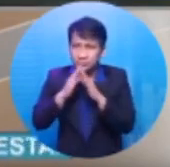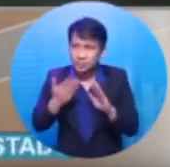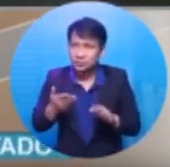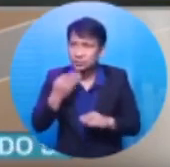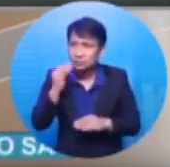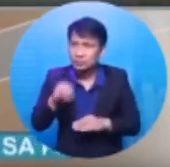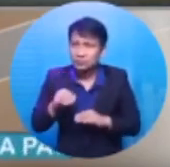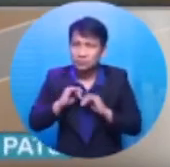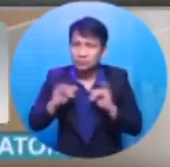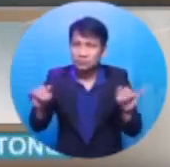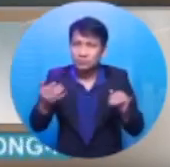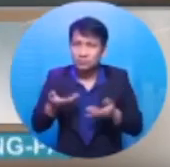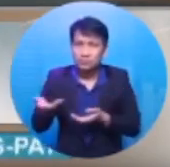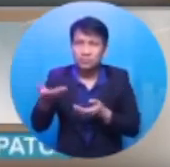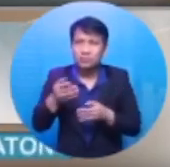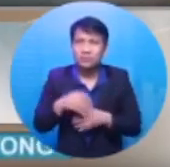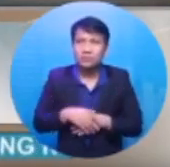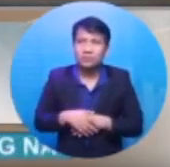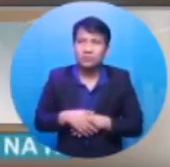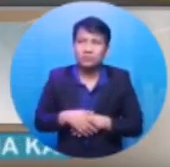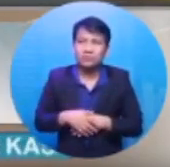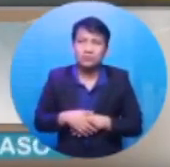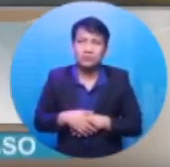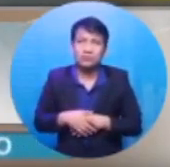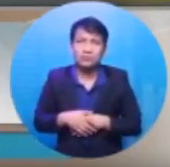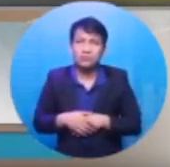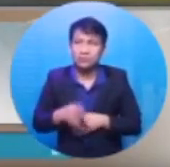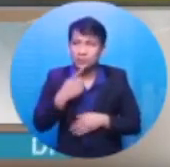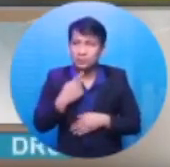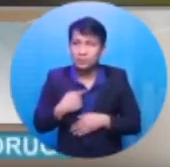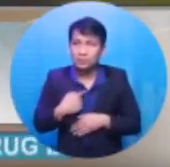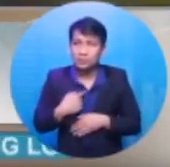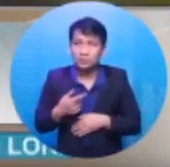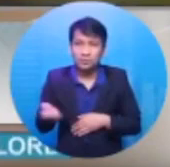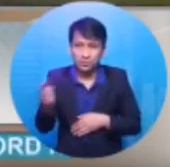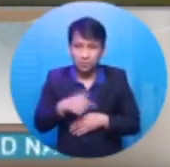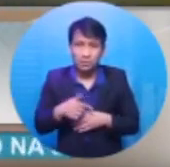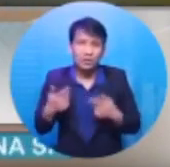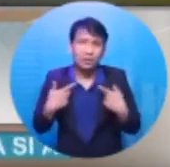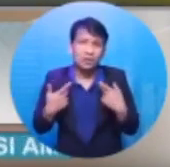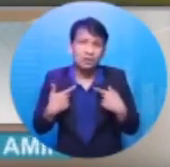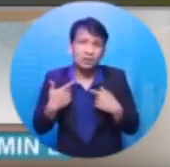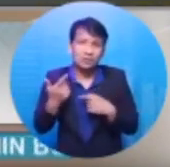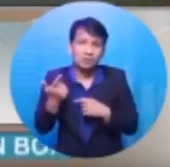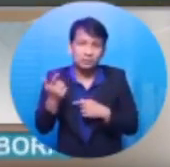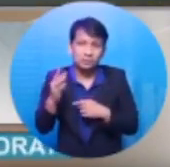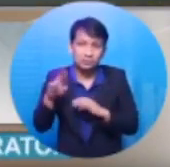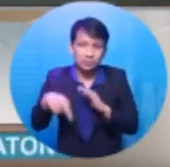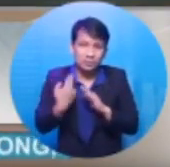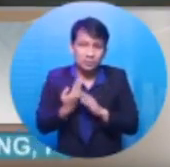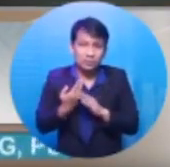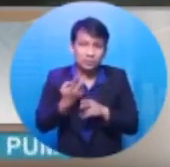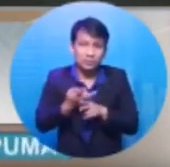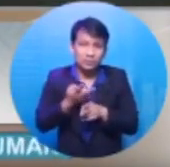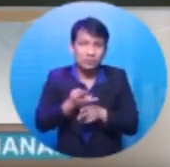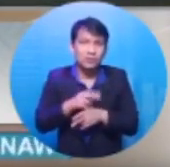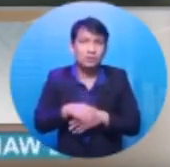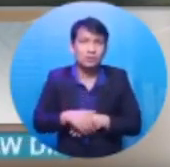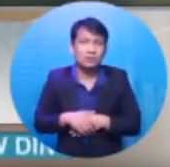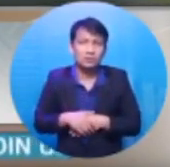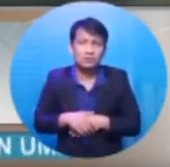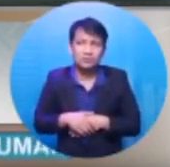dyan. Apo. Kasi sir, kung may tanod dyan. Yung tanod po namin, 24/7 po kami nag-duty yung mga tanod